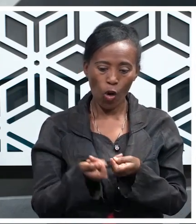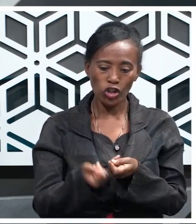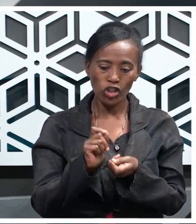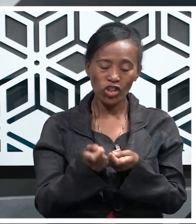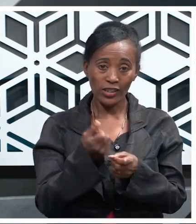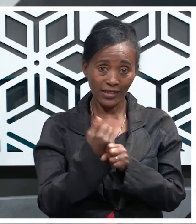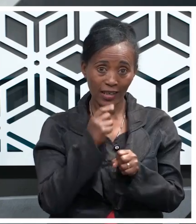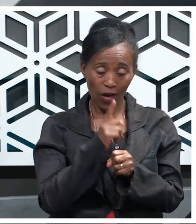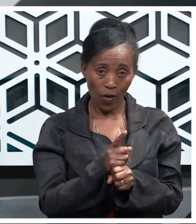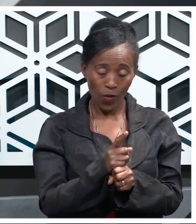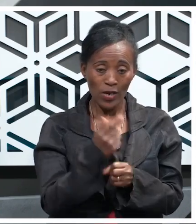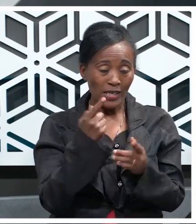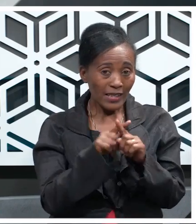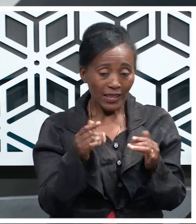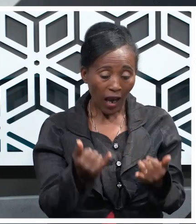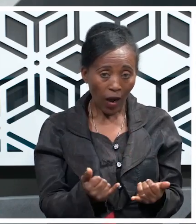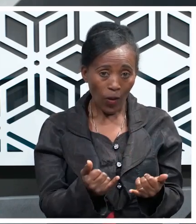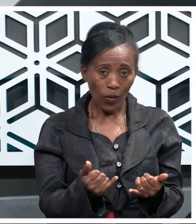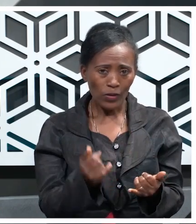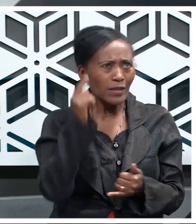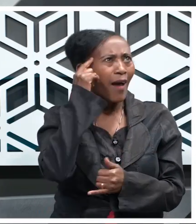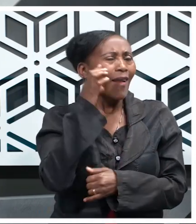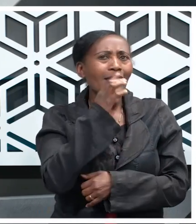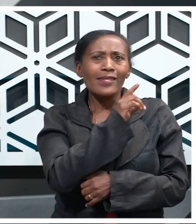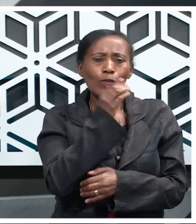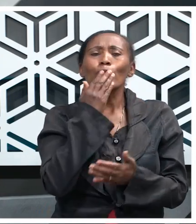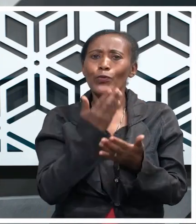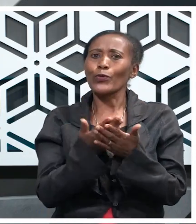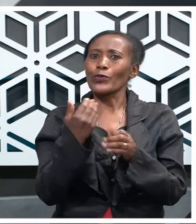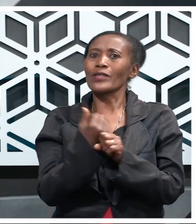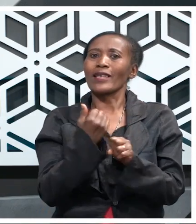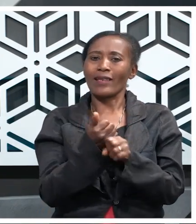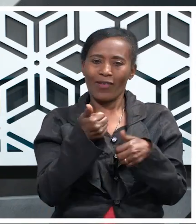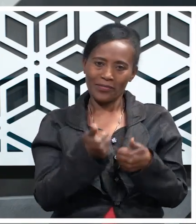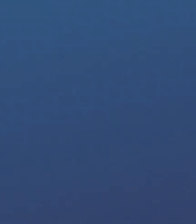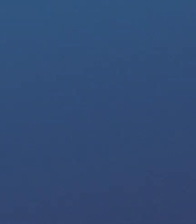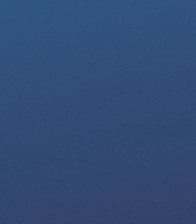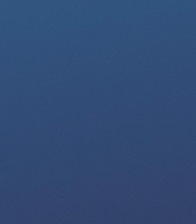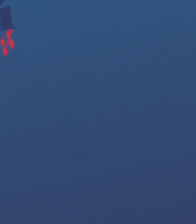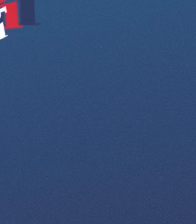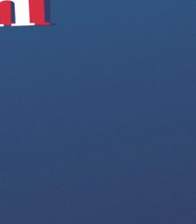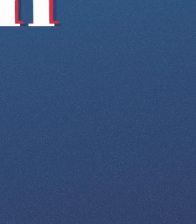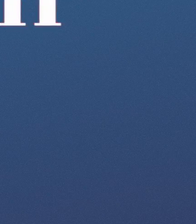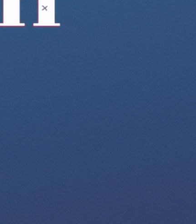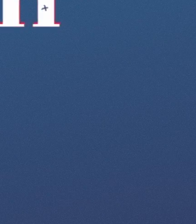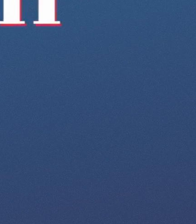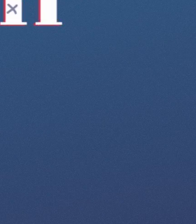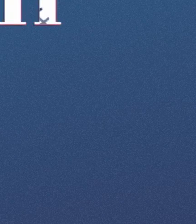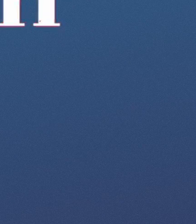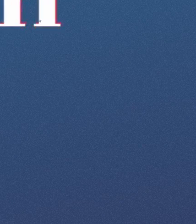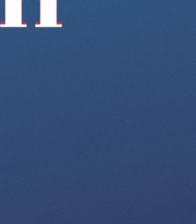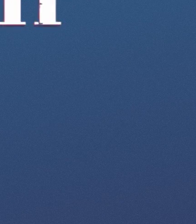ነው የተሰራው ልብሱ ማለት ነው። ያው ግን አሁን ሳላስበው ጥሩ ነገር ውስጥ ገብቷል።